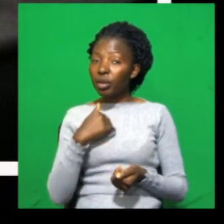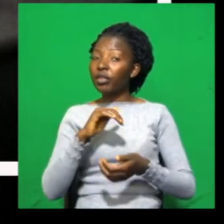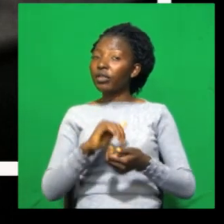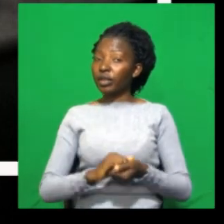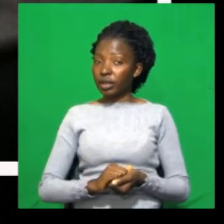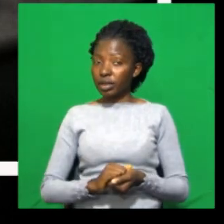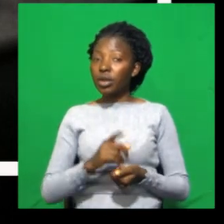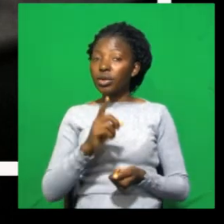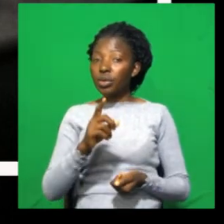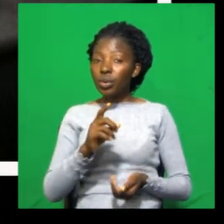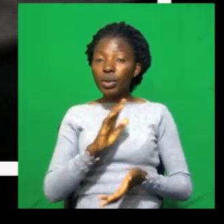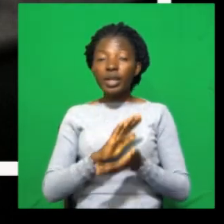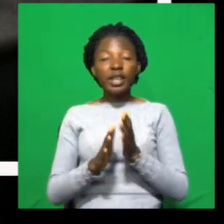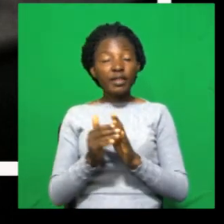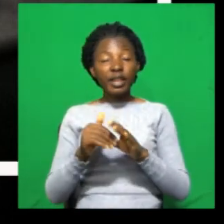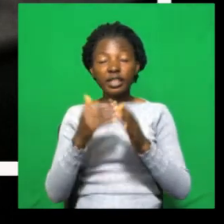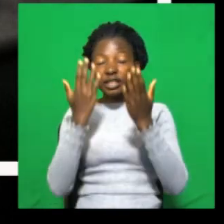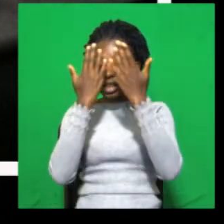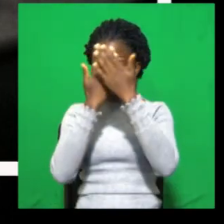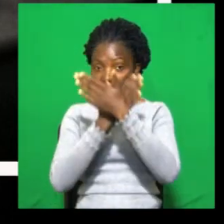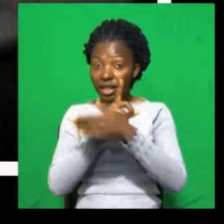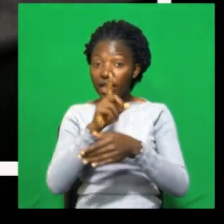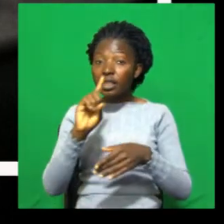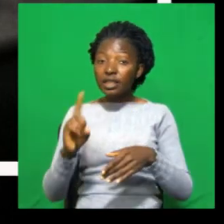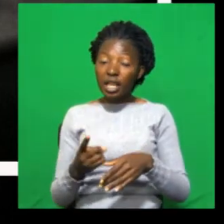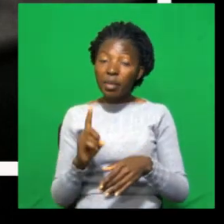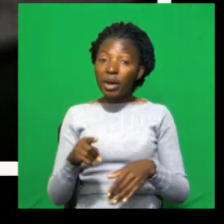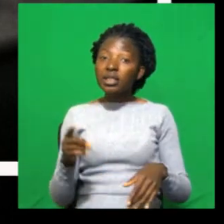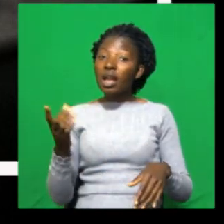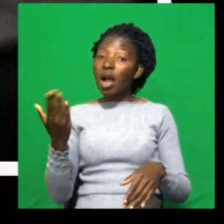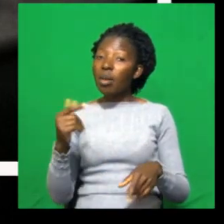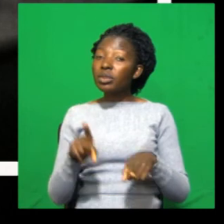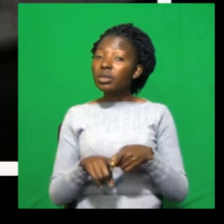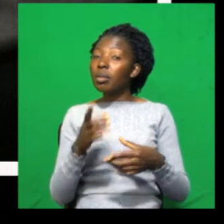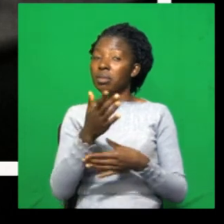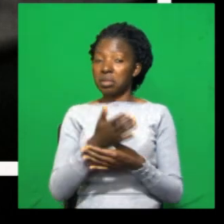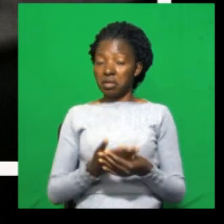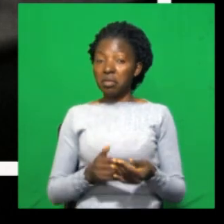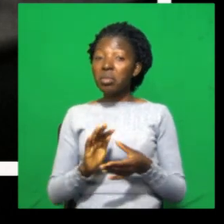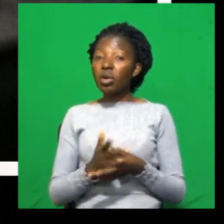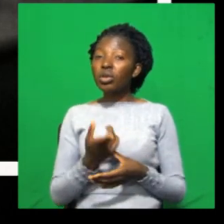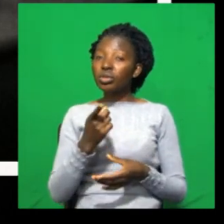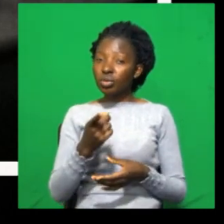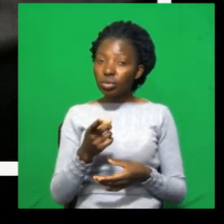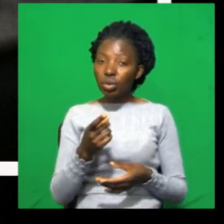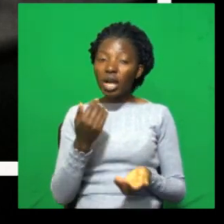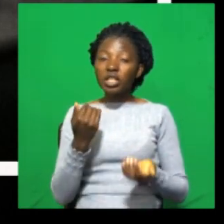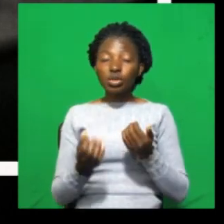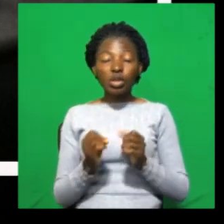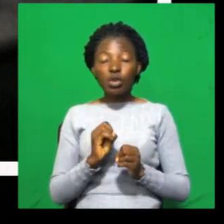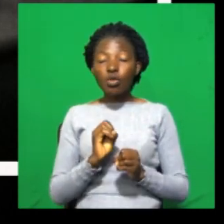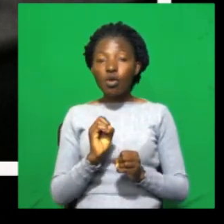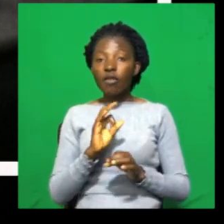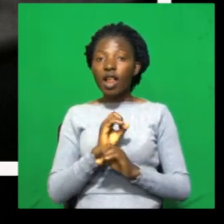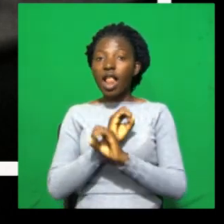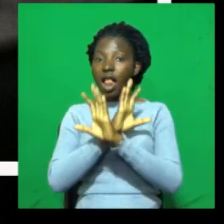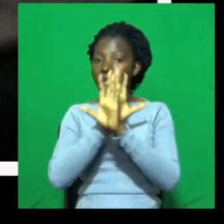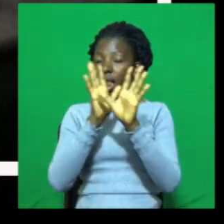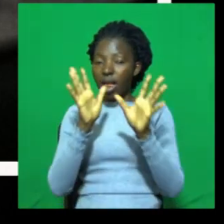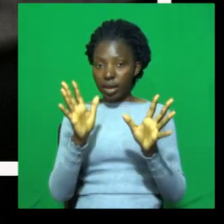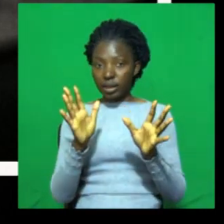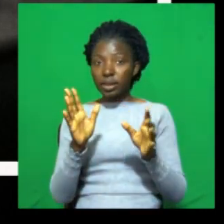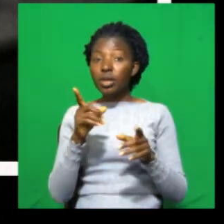dzangu, hamuzi murima kuti zuva iro rikubatei sembavha, nokuti imi mose muri vana vechiedza navana